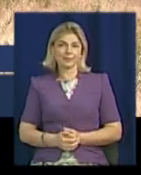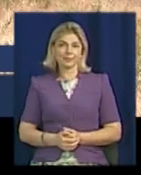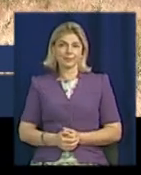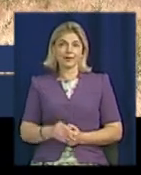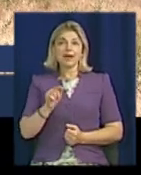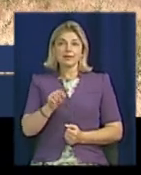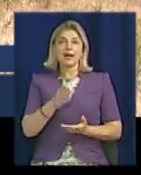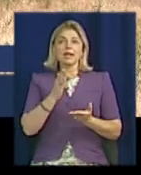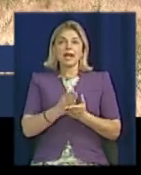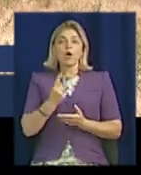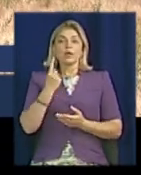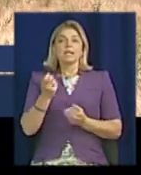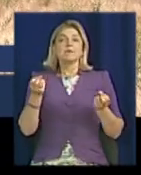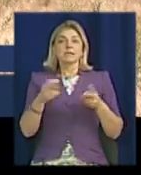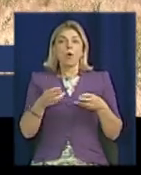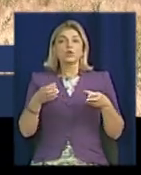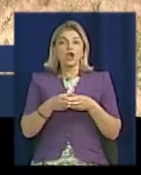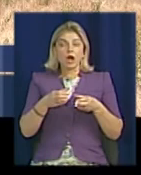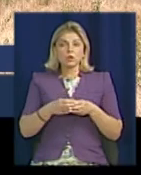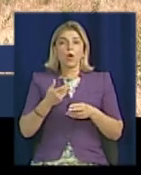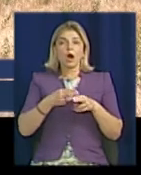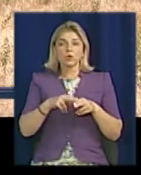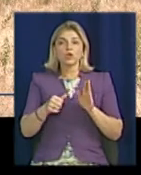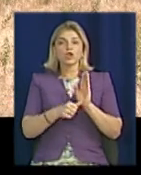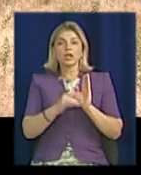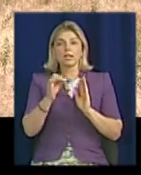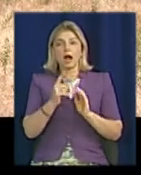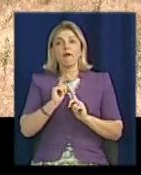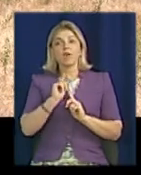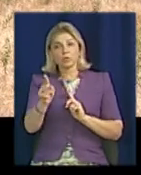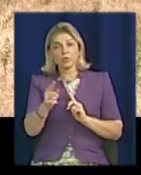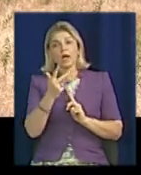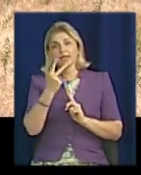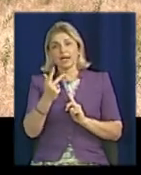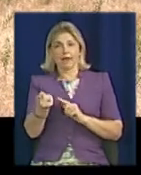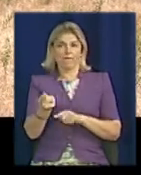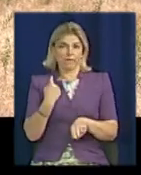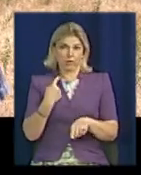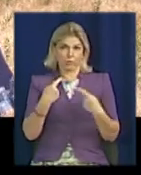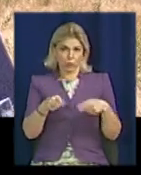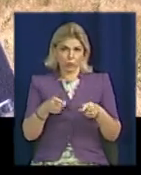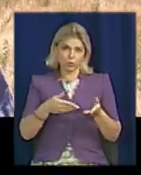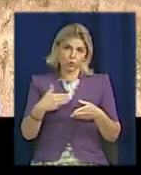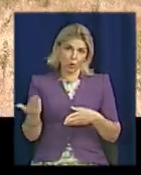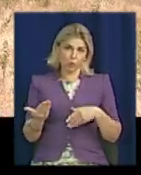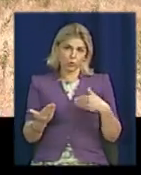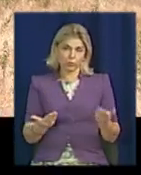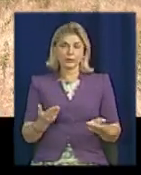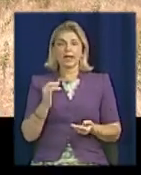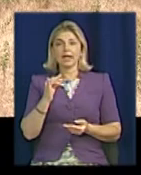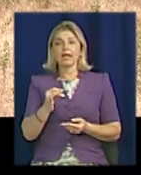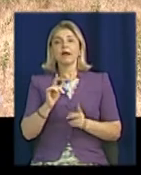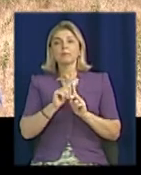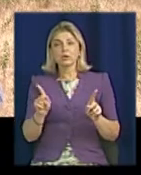є один спеціальний участок, який проходиться 6 разів, 3 в одну сторону, 3 в іншу. Специфіка змагання в тому, що міні-ралі в